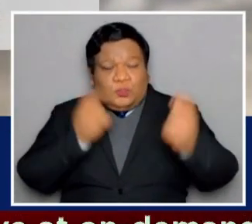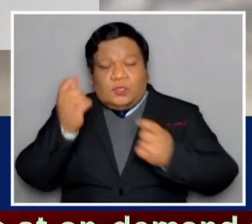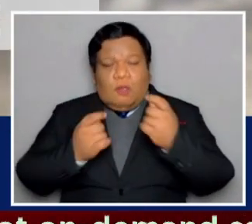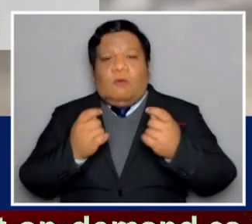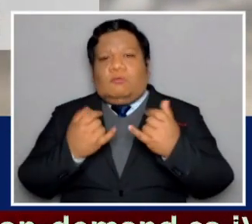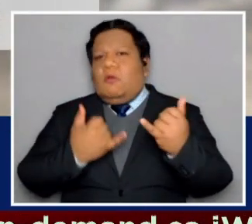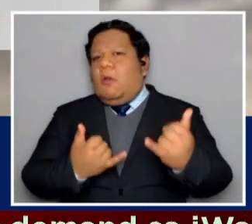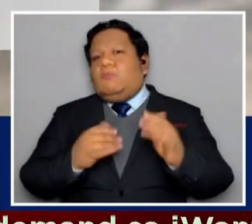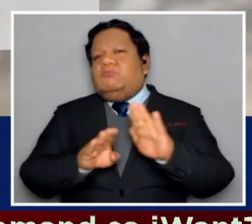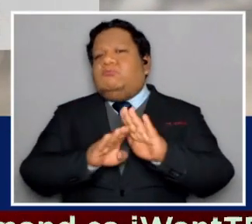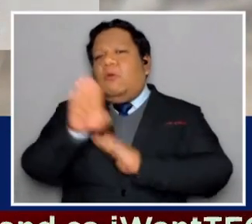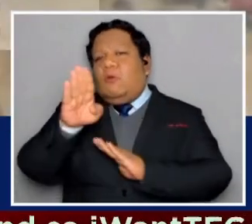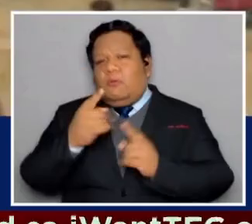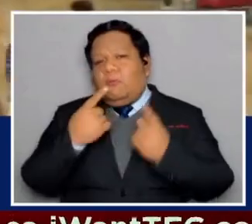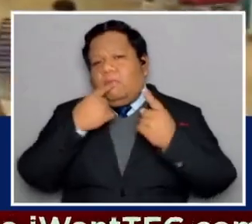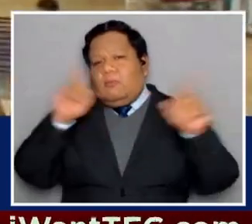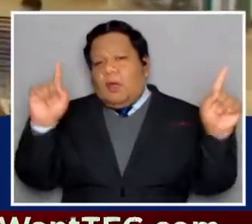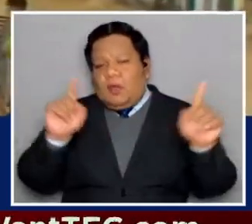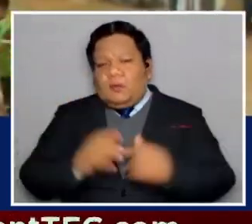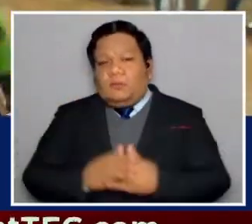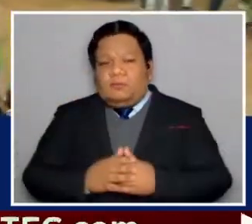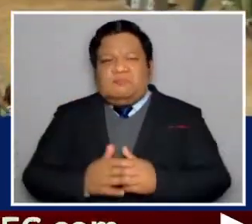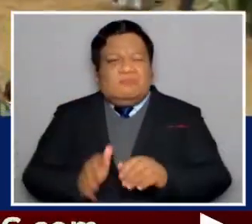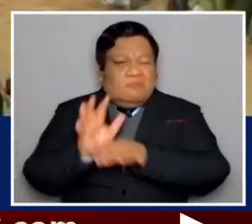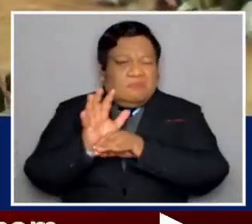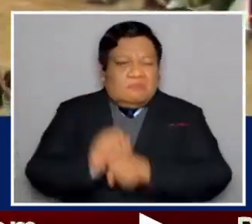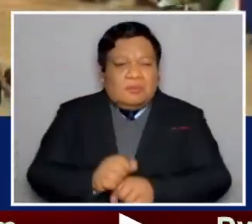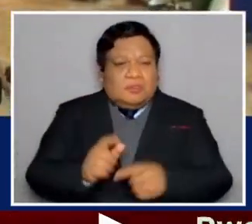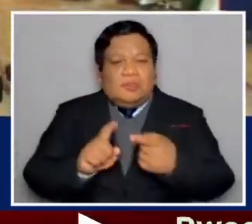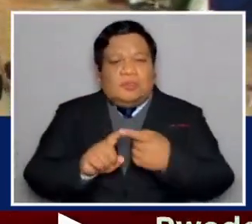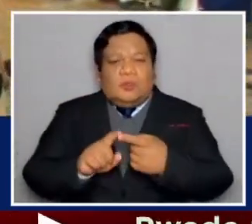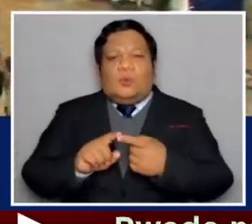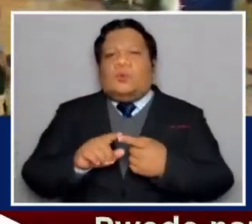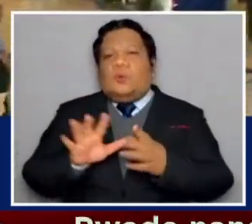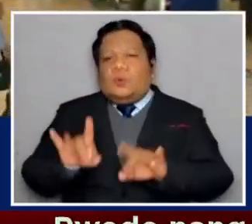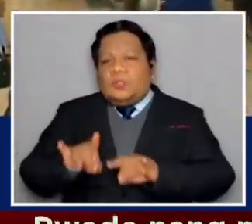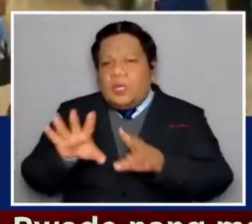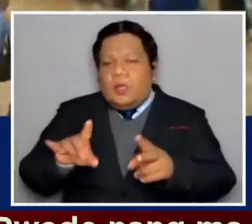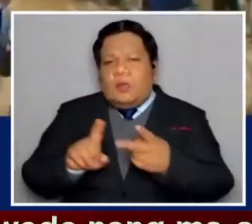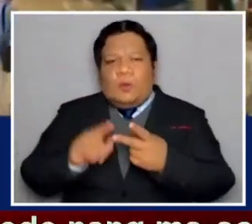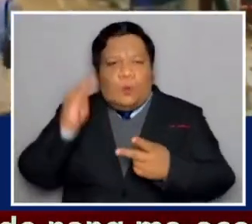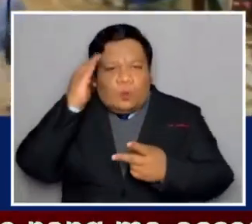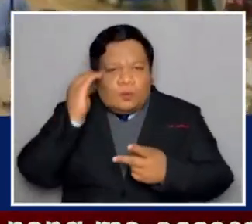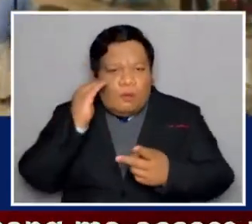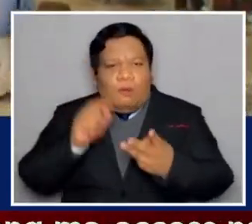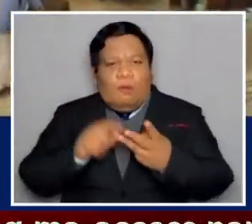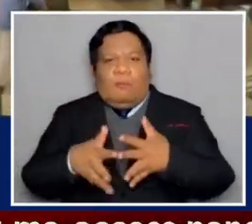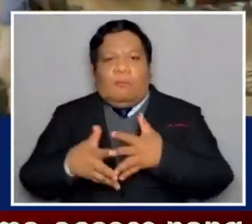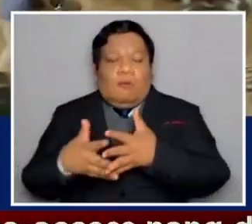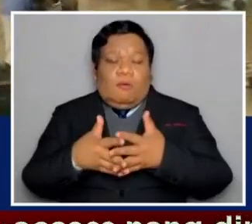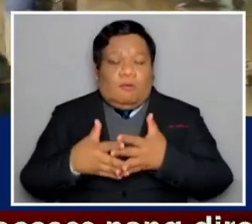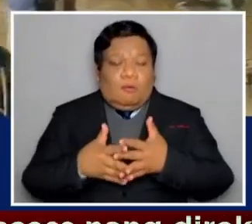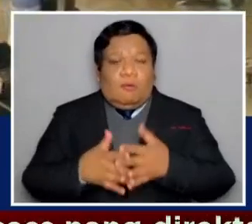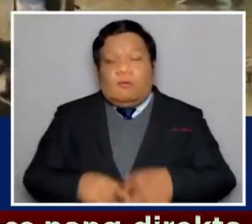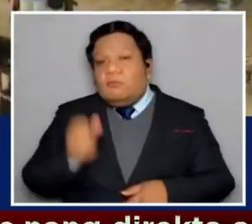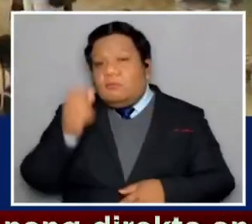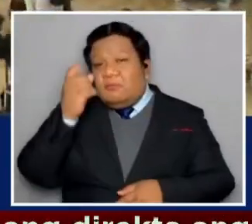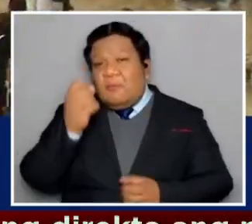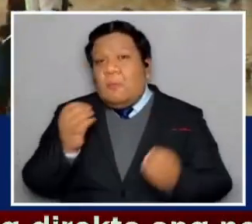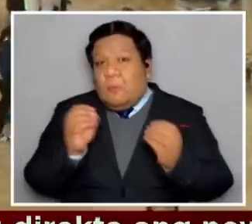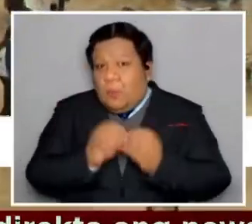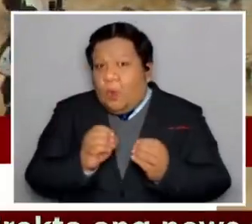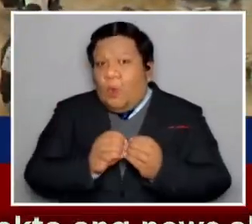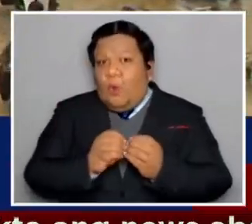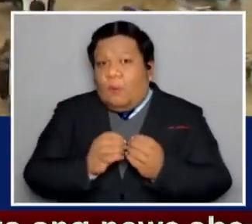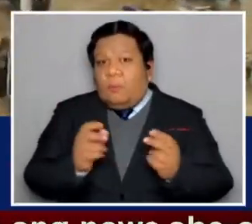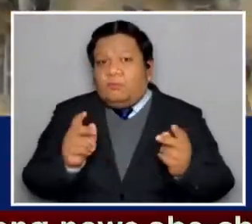South Korea at Australia. Tingin naman ng mga travel agency, mas darami ang bibisita sa bansa kung luluwagan pa